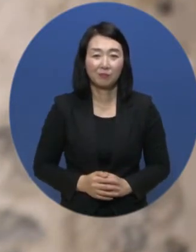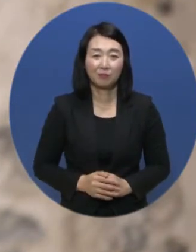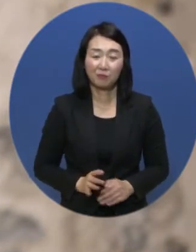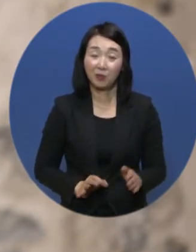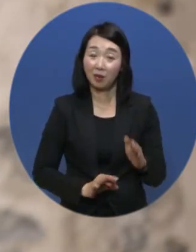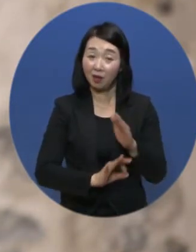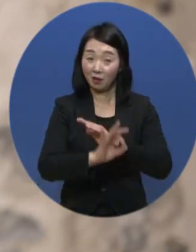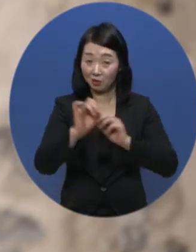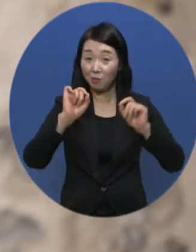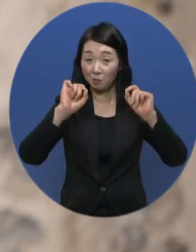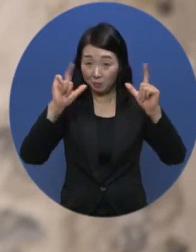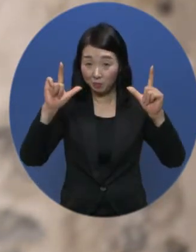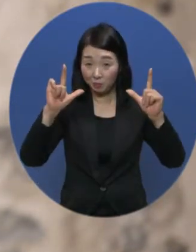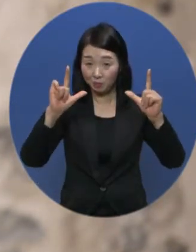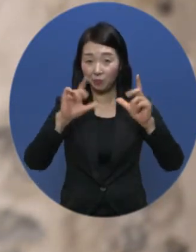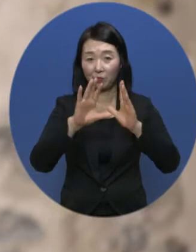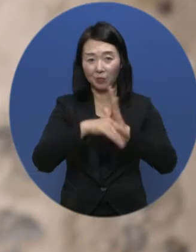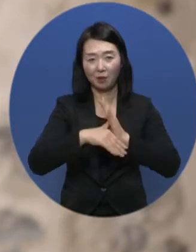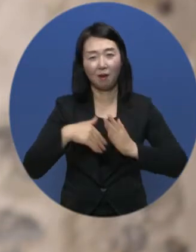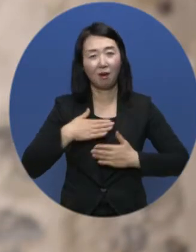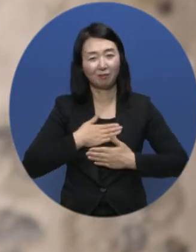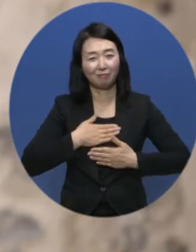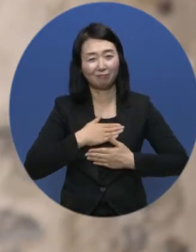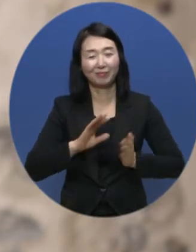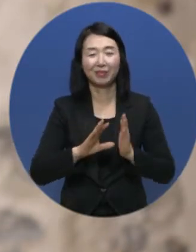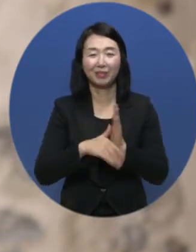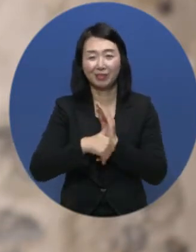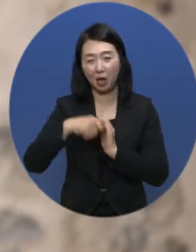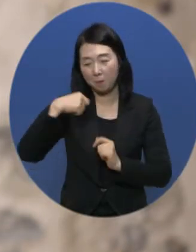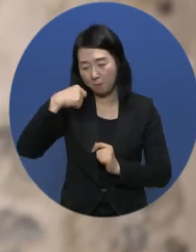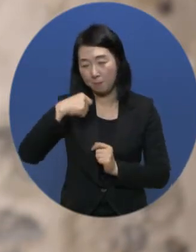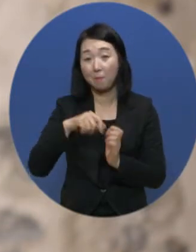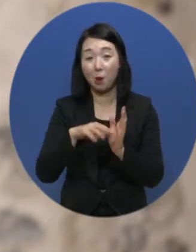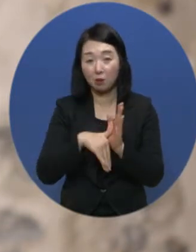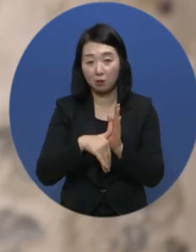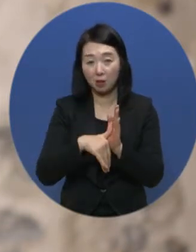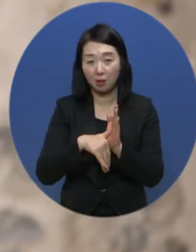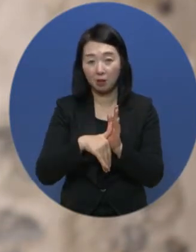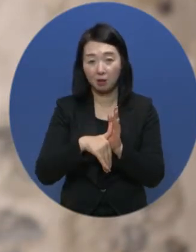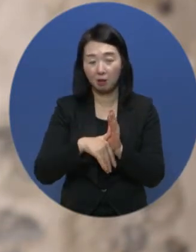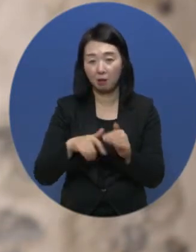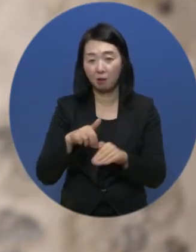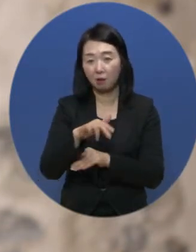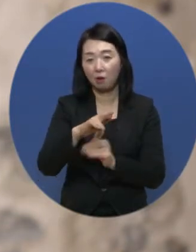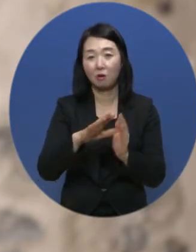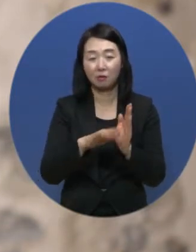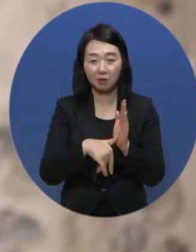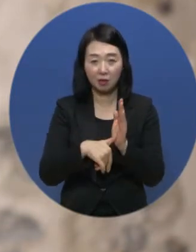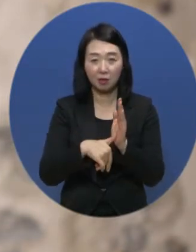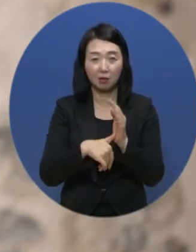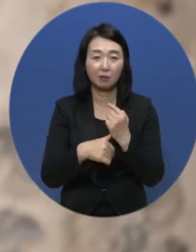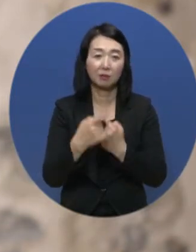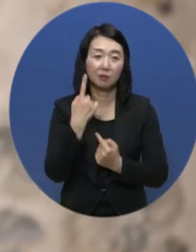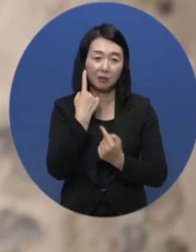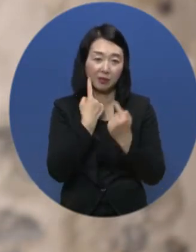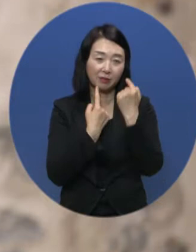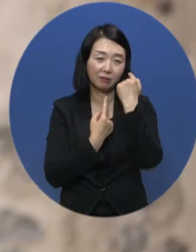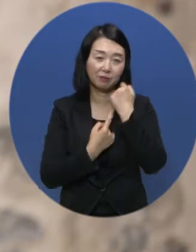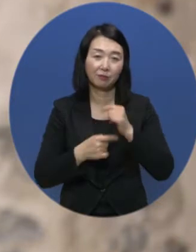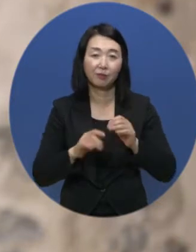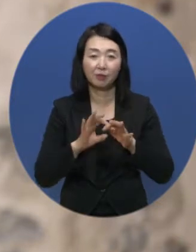아침에 일어날 때, 씻을 때, 밥 먹을 때, 걸을 때 그 상처들은